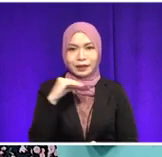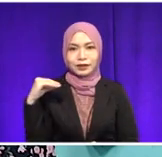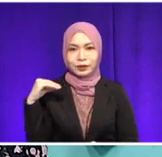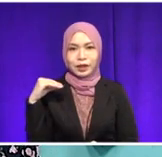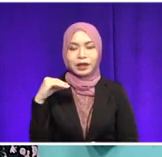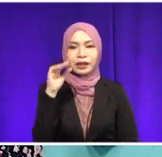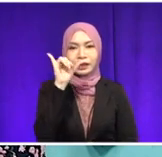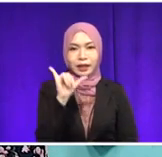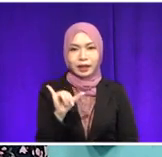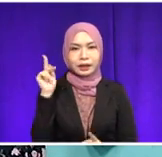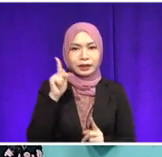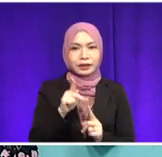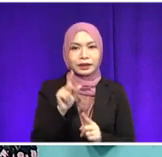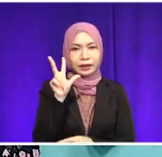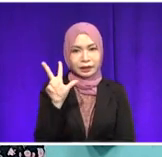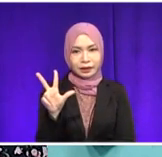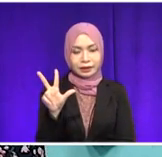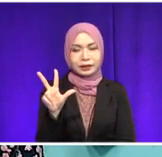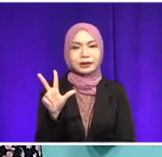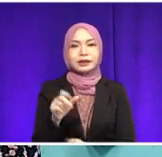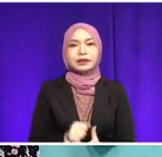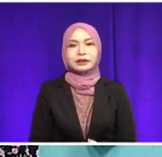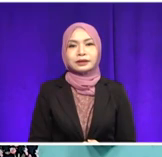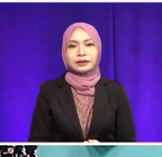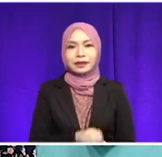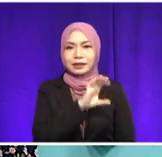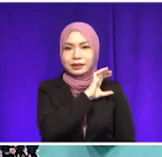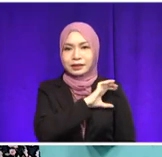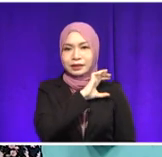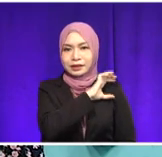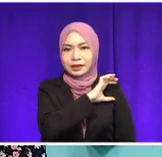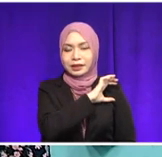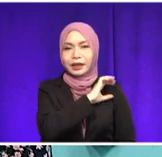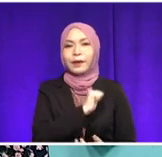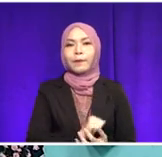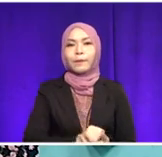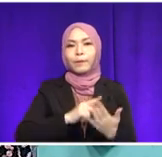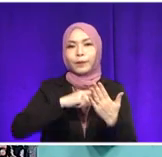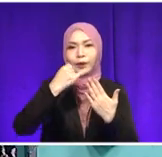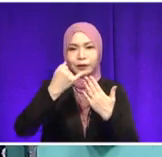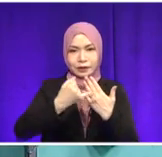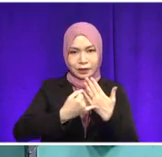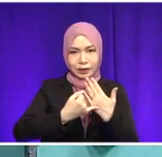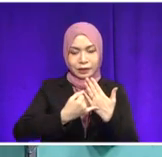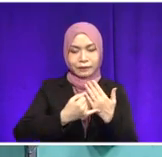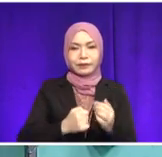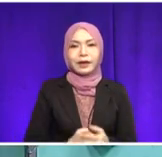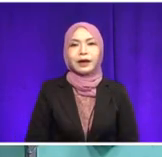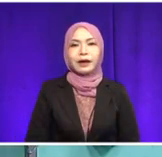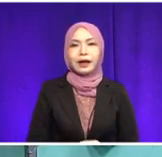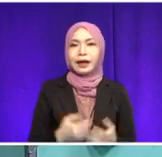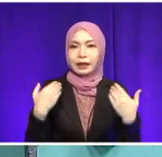yang ketiga ialah kriteria Project dia melibatkan elemen dan prinsipnya ya